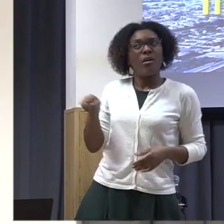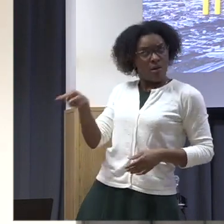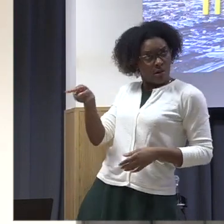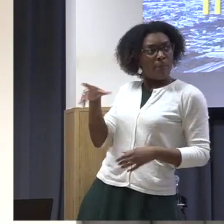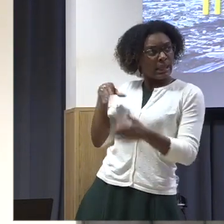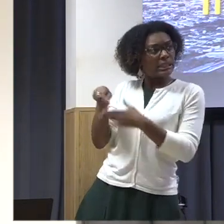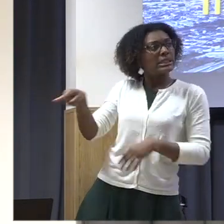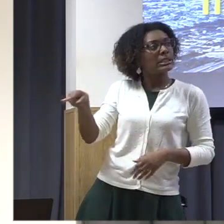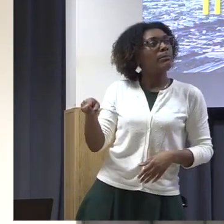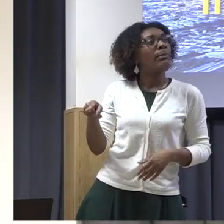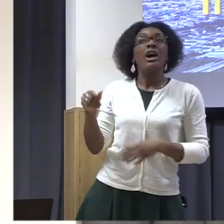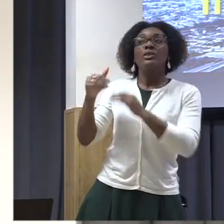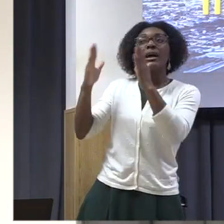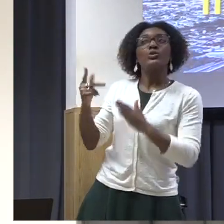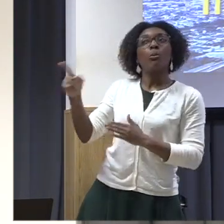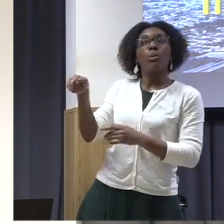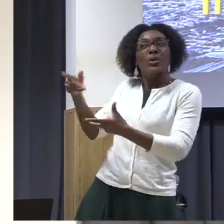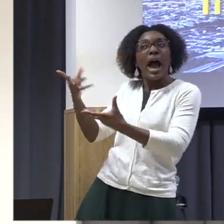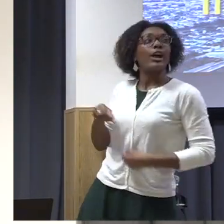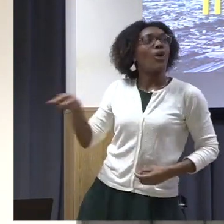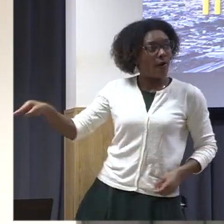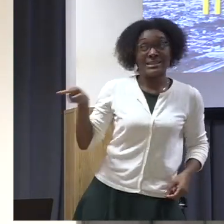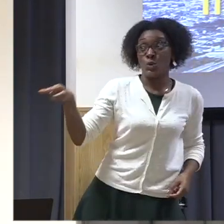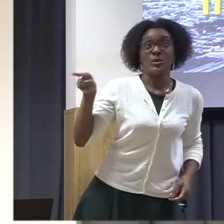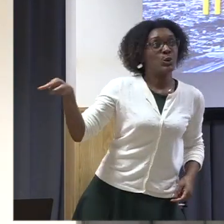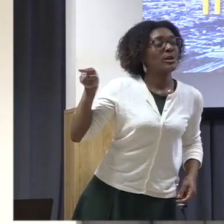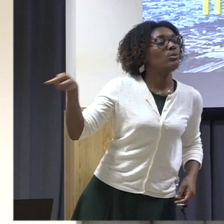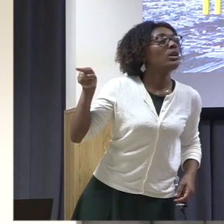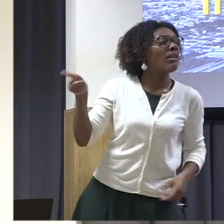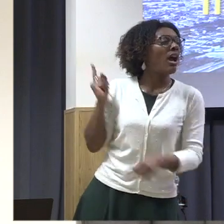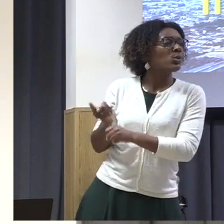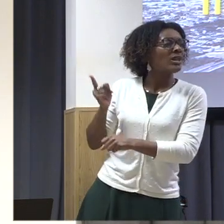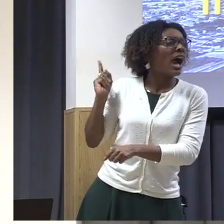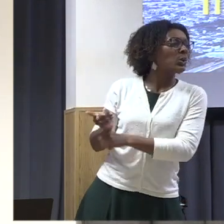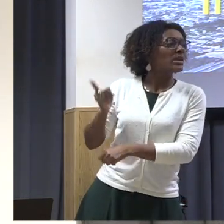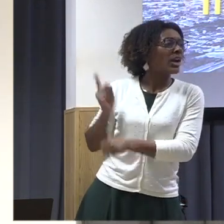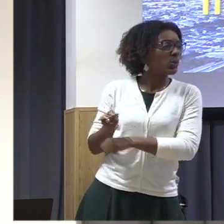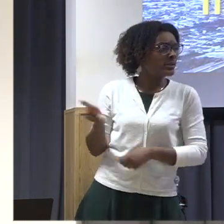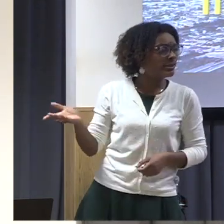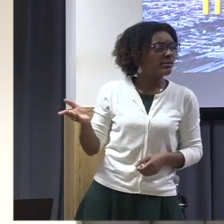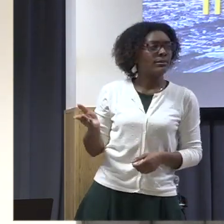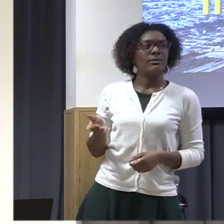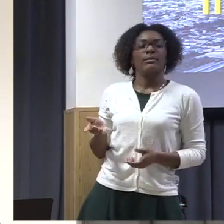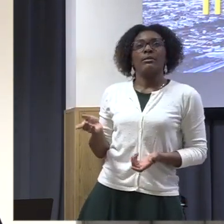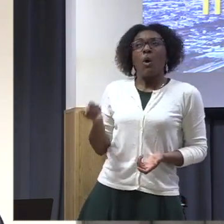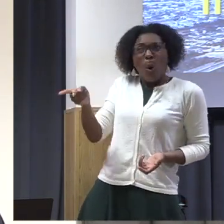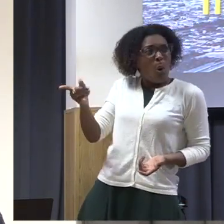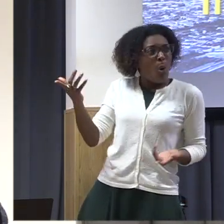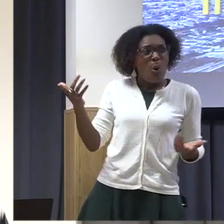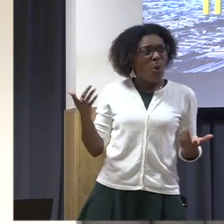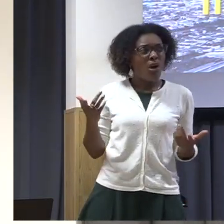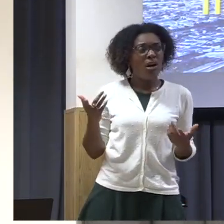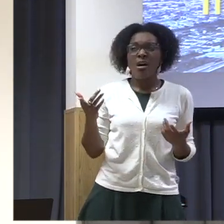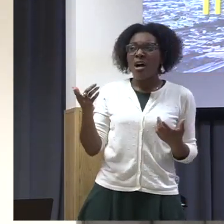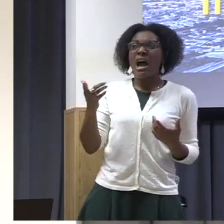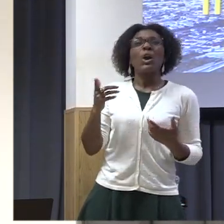les a reçus ils agissaient tous contre ils agissent pardon tous contre les édiles